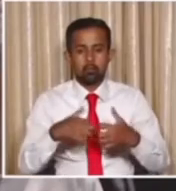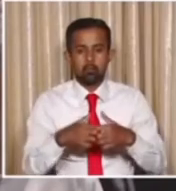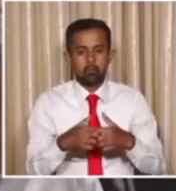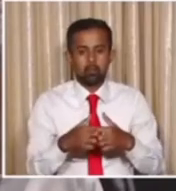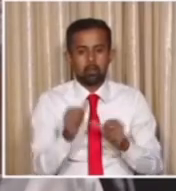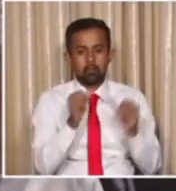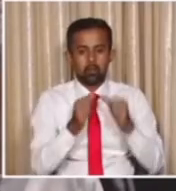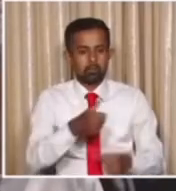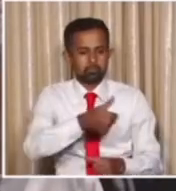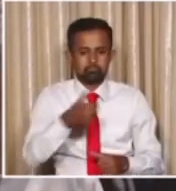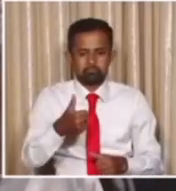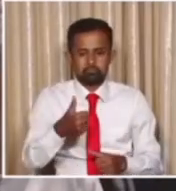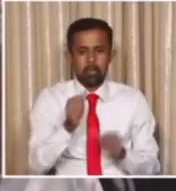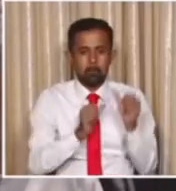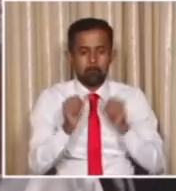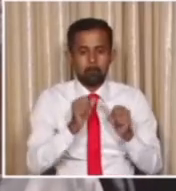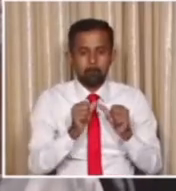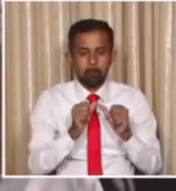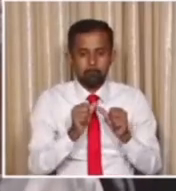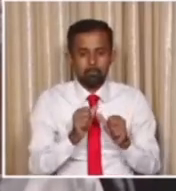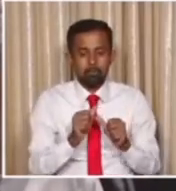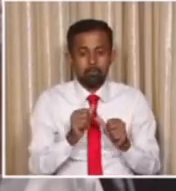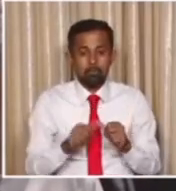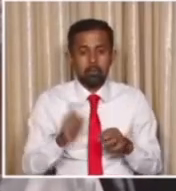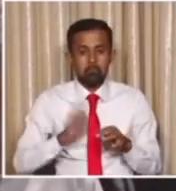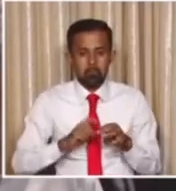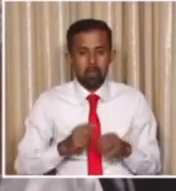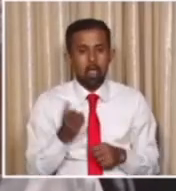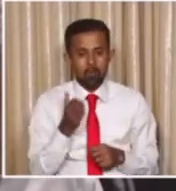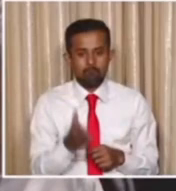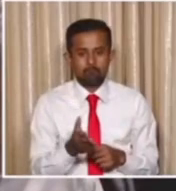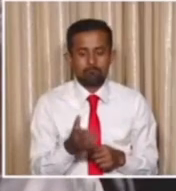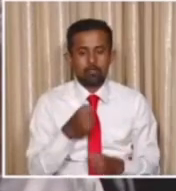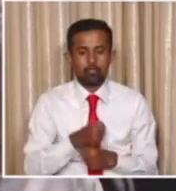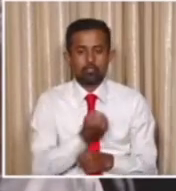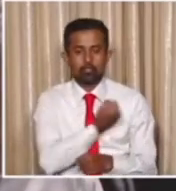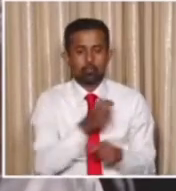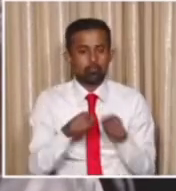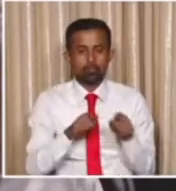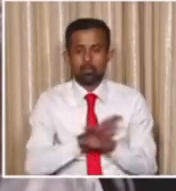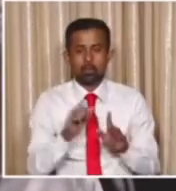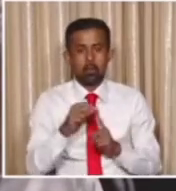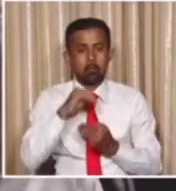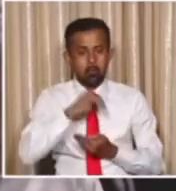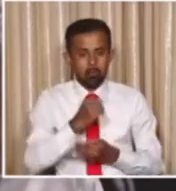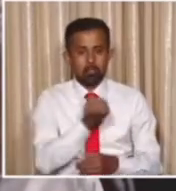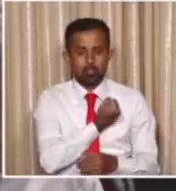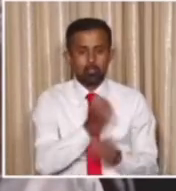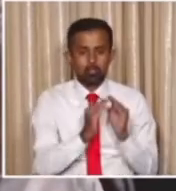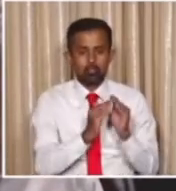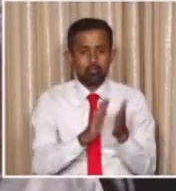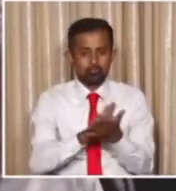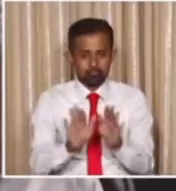සමහර බෙහෙත්වල ක්වොලිටි එක සම්බන්ධව ප්‍රතිකාර වල ගුණාත්මක බලසන් යම් ප්‍රශ්න ප්‍රමාණයක් තියෙනවා ඒක නිසා රජයේ රෝහල් විතරක් නෙවෙයි පෞද්ගලික අංශයේ රෝහලුත්